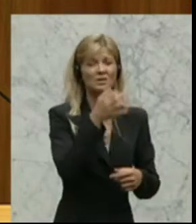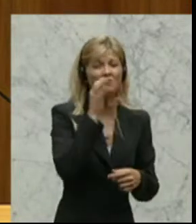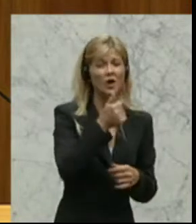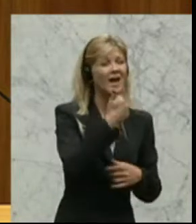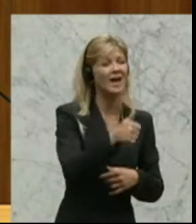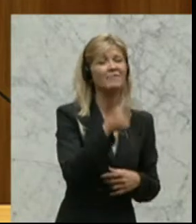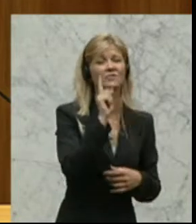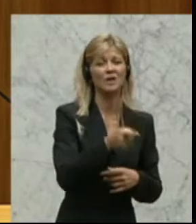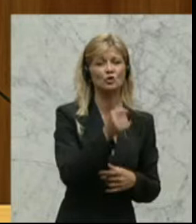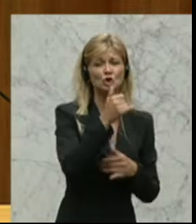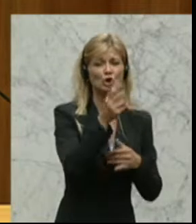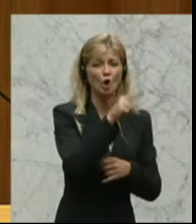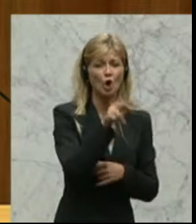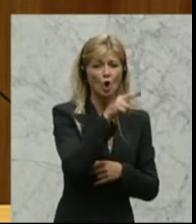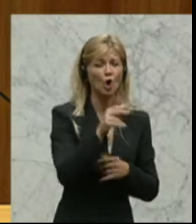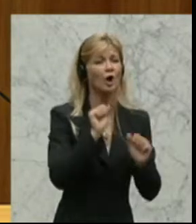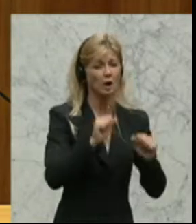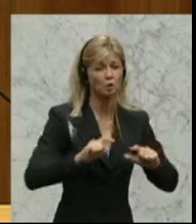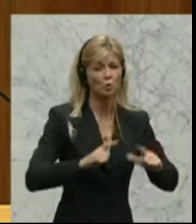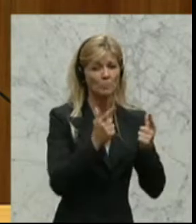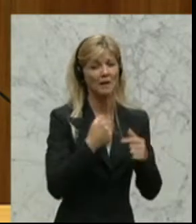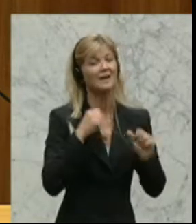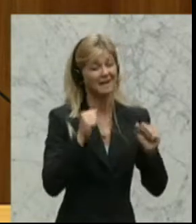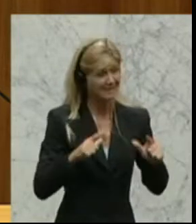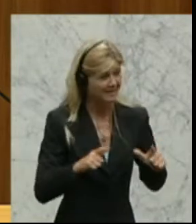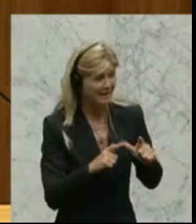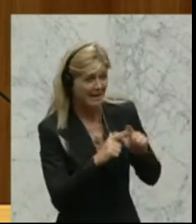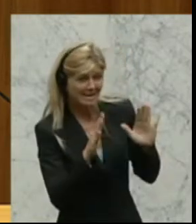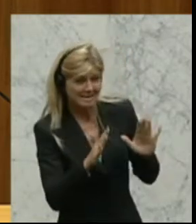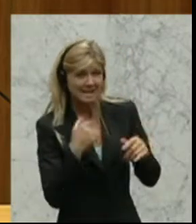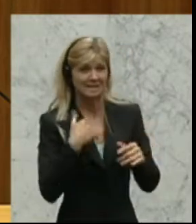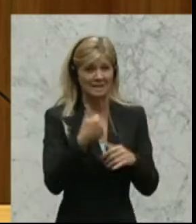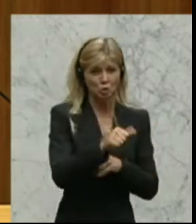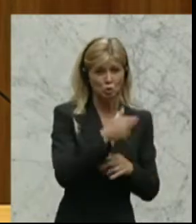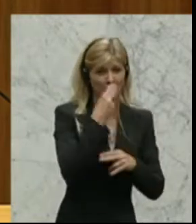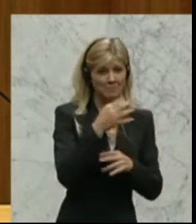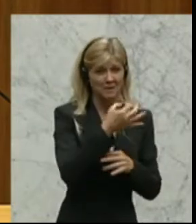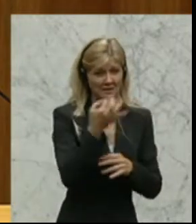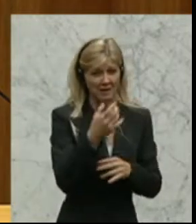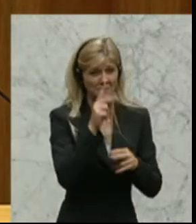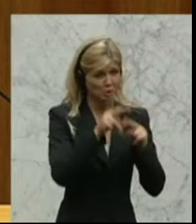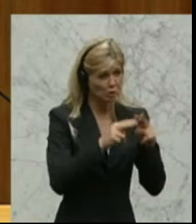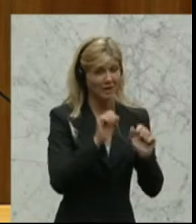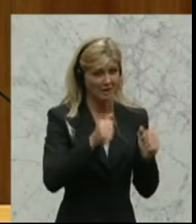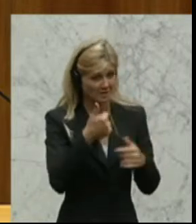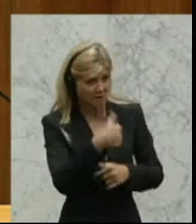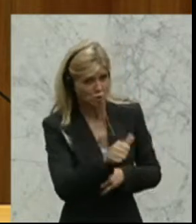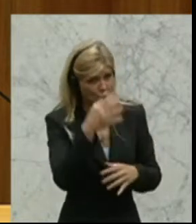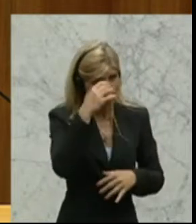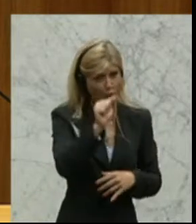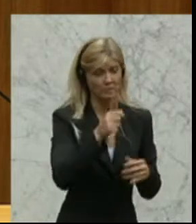ich mir Nachmittagsbetreuung, leiste ich mir eine zusätzliche, eine Hortbetreuung und sie rutscht damit, dadurch, dass sie mehr verdient in die höhere, also